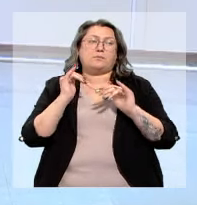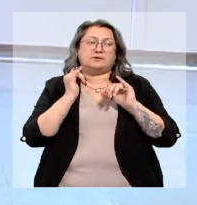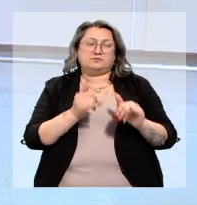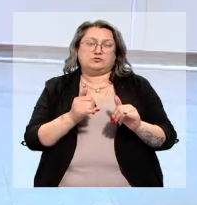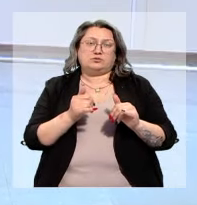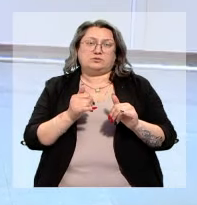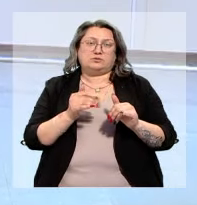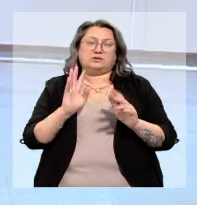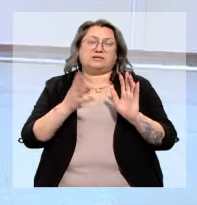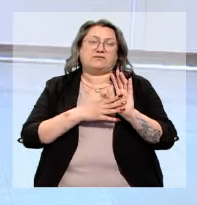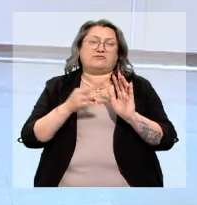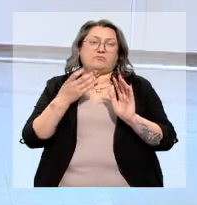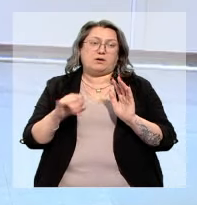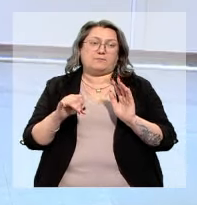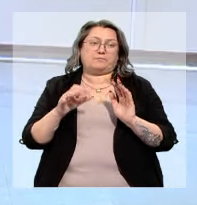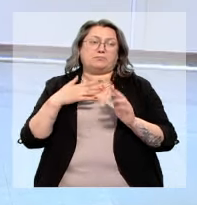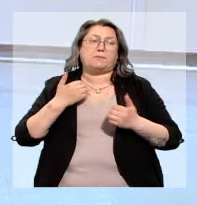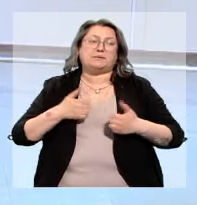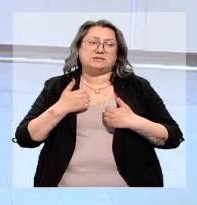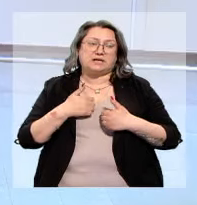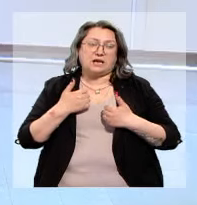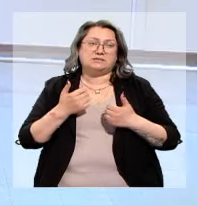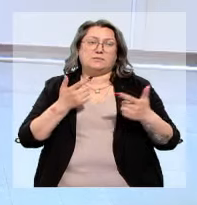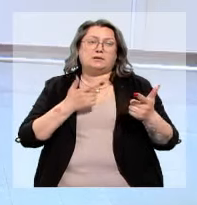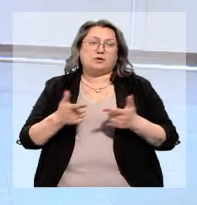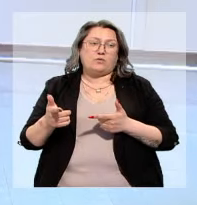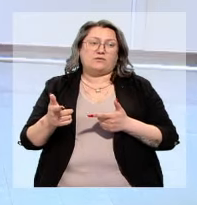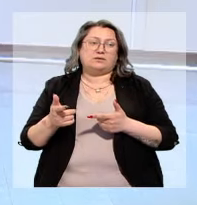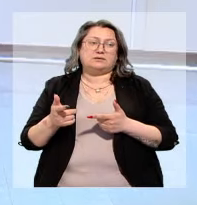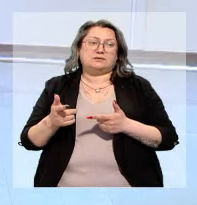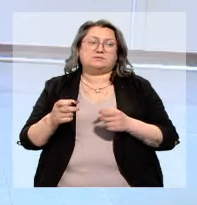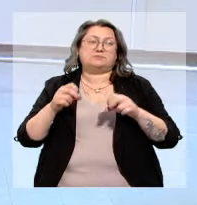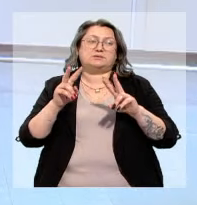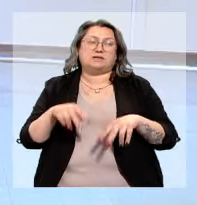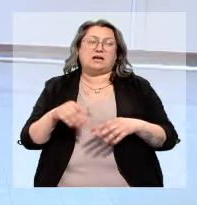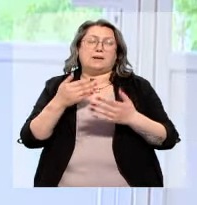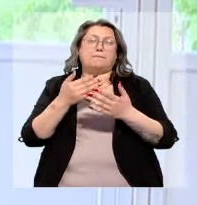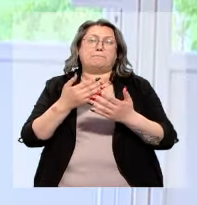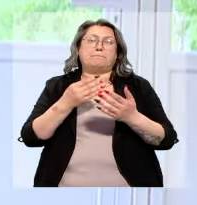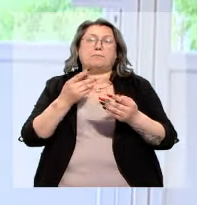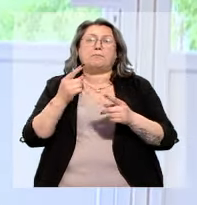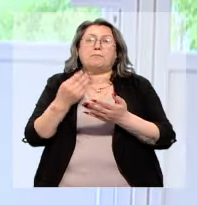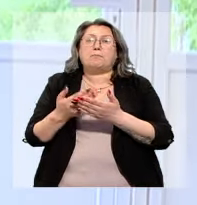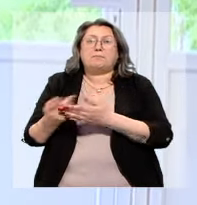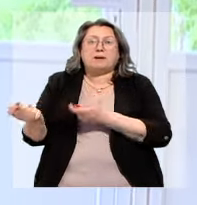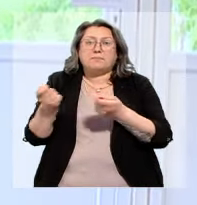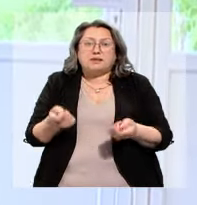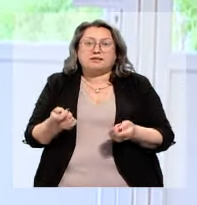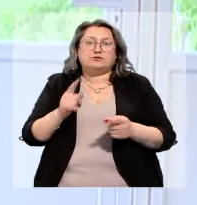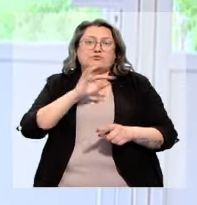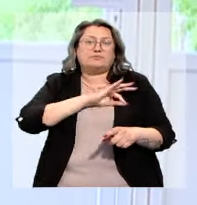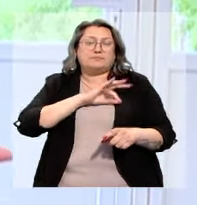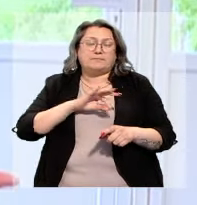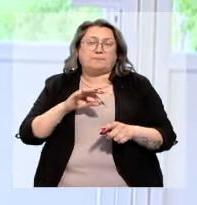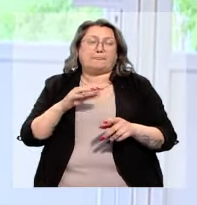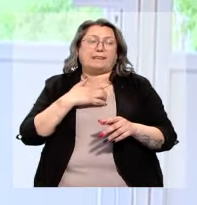приурочены к 9 мая. Мы постарались, подготовили специальные предметы. Мы хотели бы, чтобы